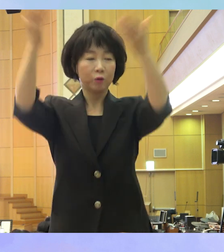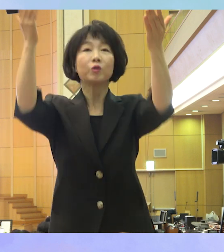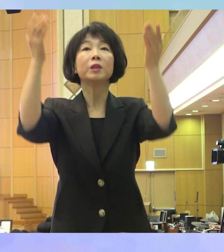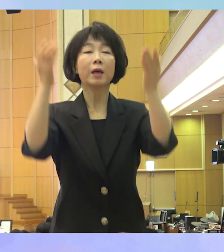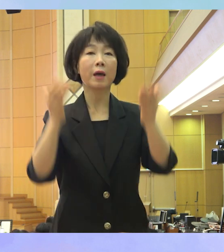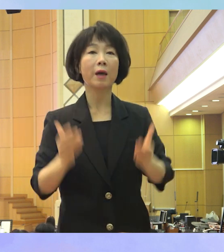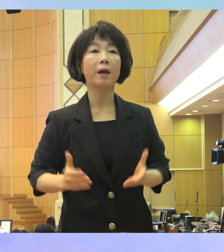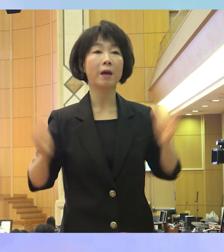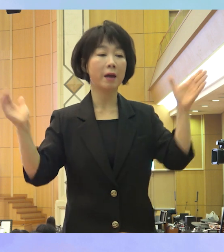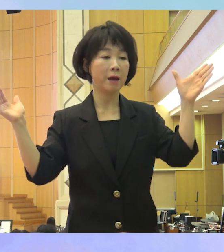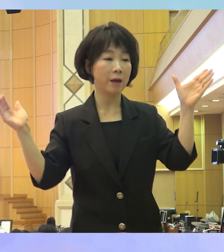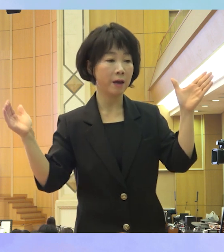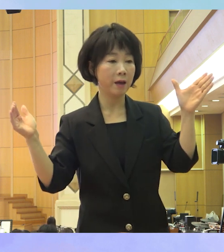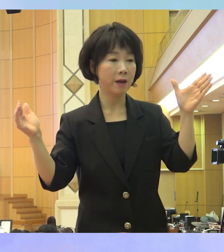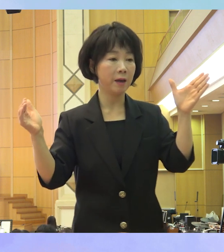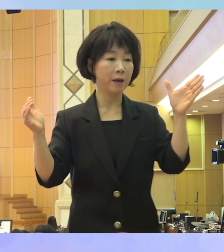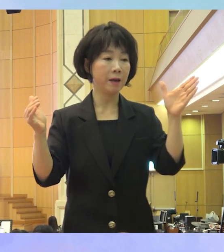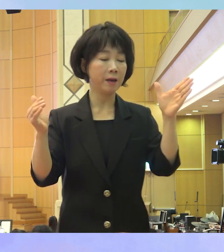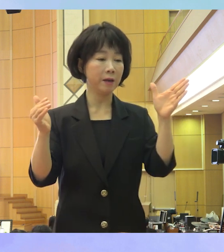돌보시네.